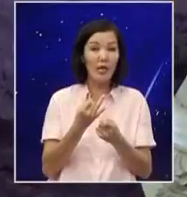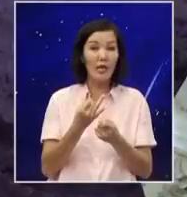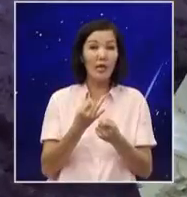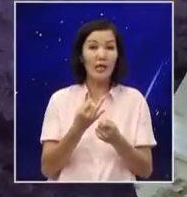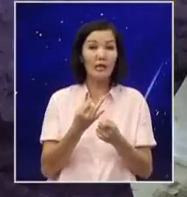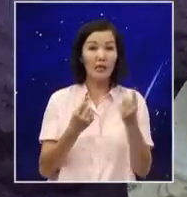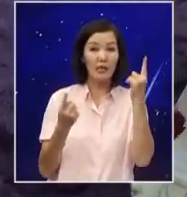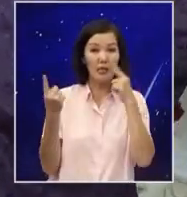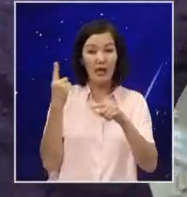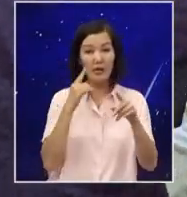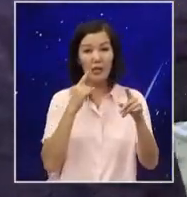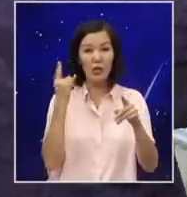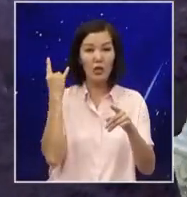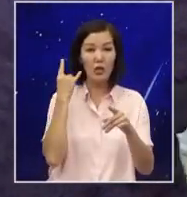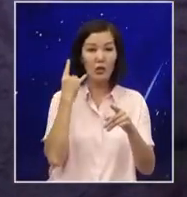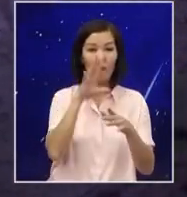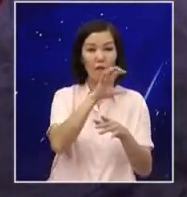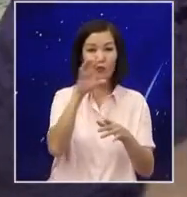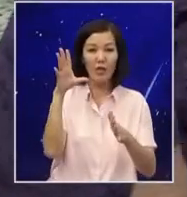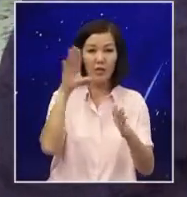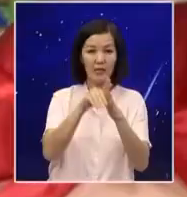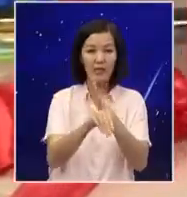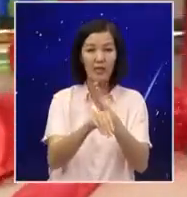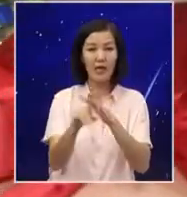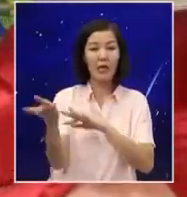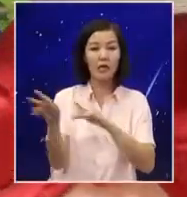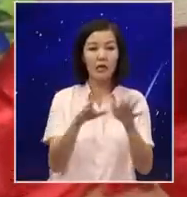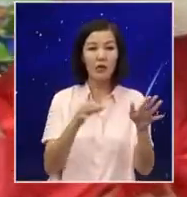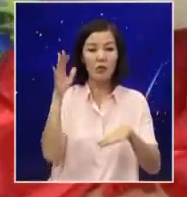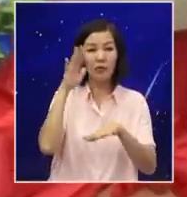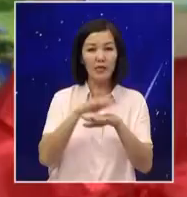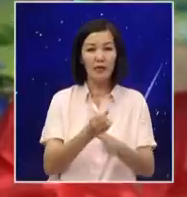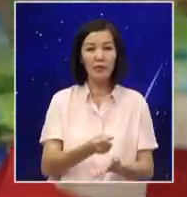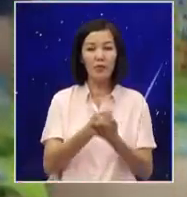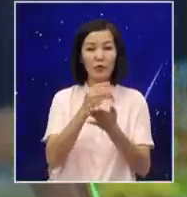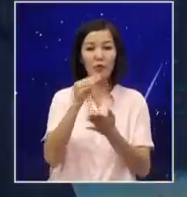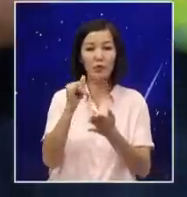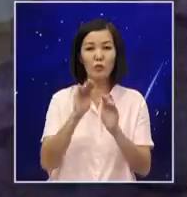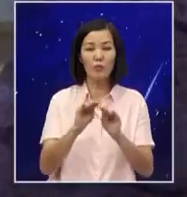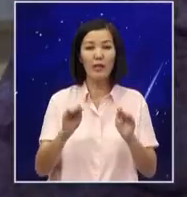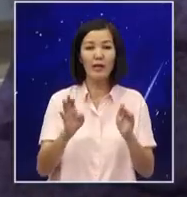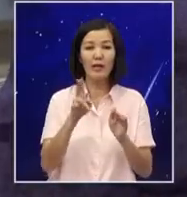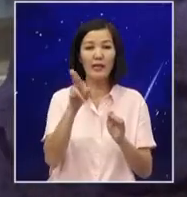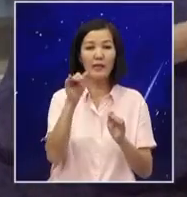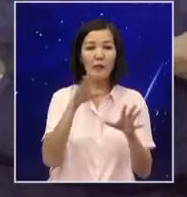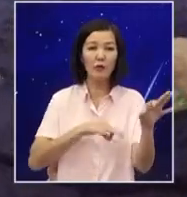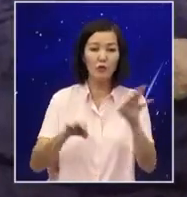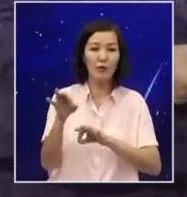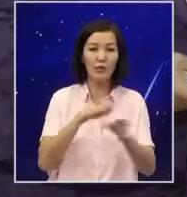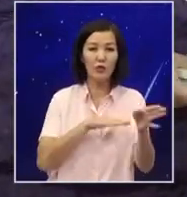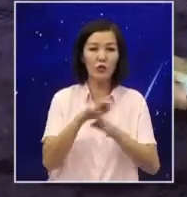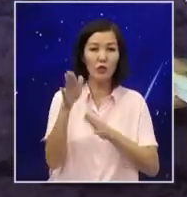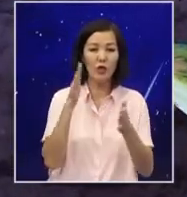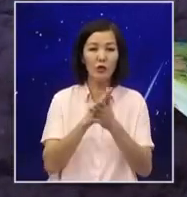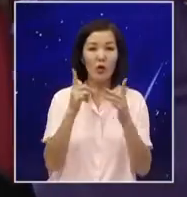өткен иллюстрацияланған суреттерді салыныпты. Бұл шара облыс әкімінің қолдауымен Жетісу балалар әдебиеті жобасы аясында жүзеге